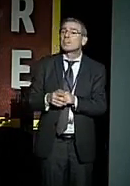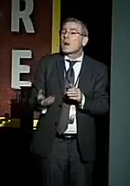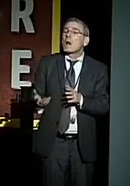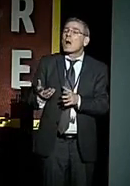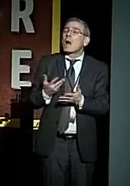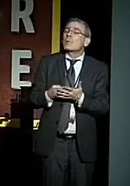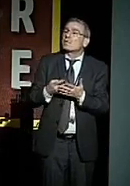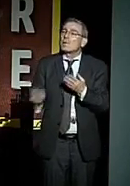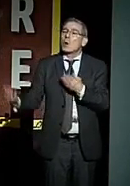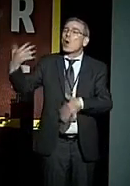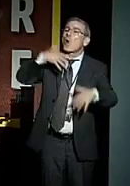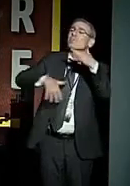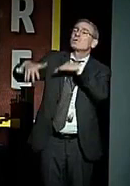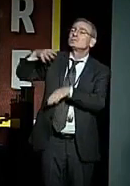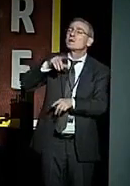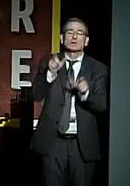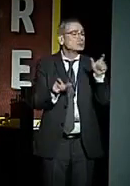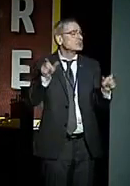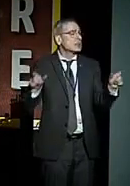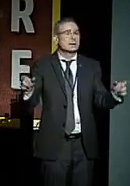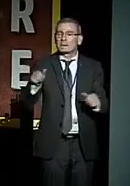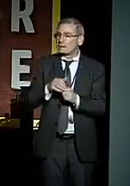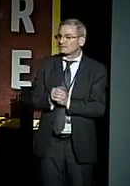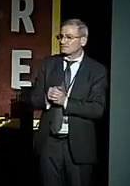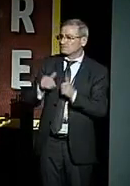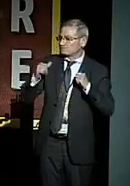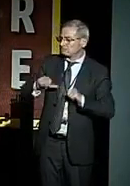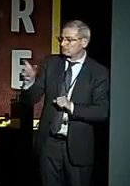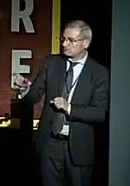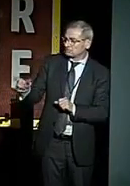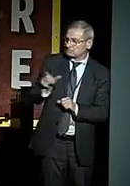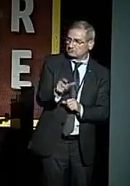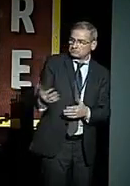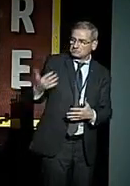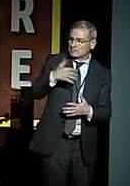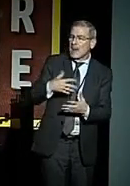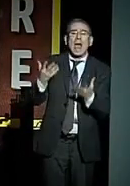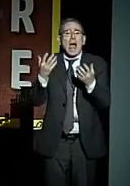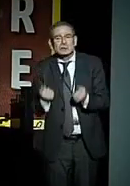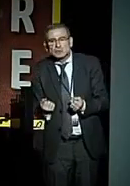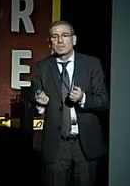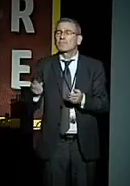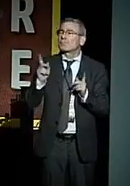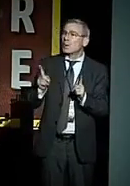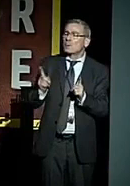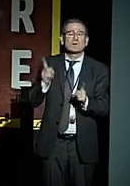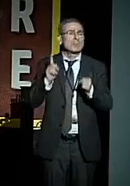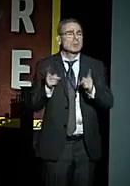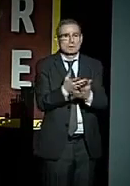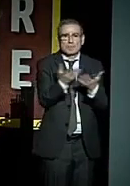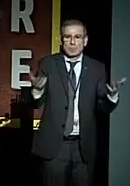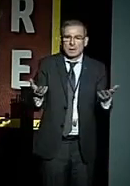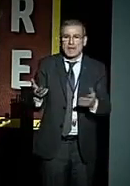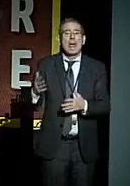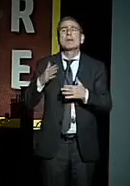coinvolgere i cittadini. Cioè, il metodo di fondo è provare ad assumere nella vita pubblica, nelle politiche pubbliche, il partenariato,